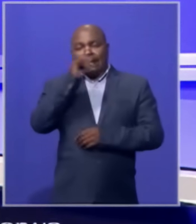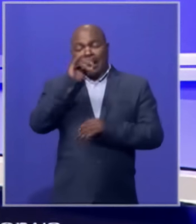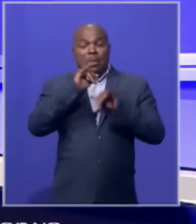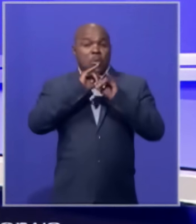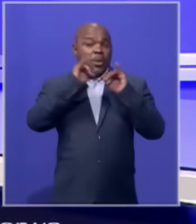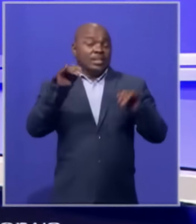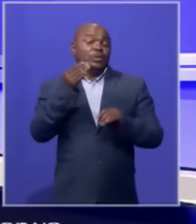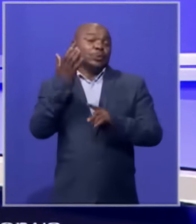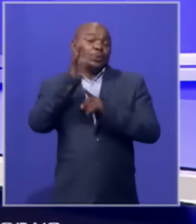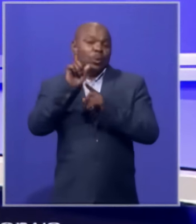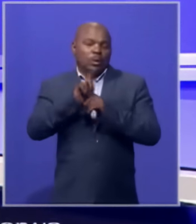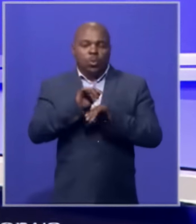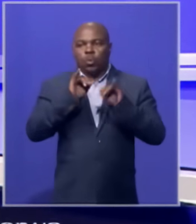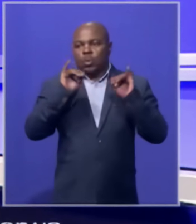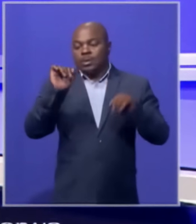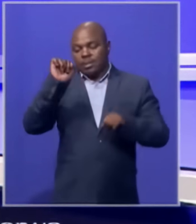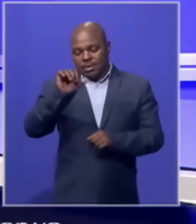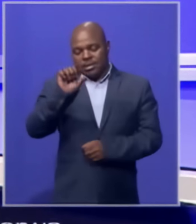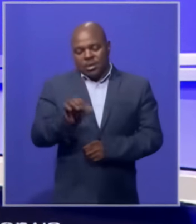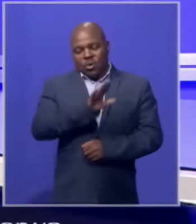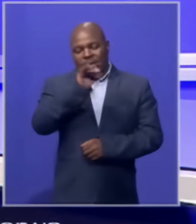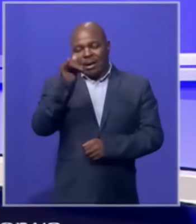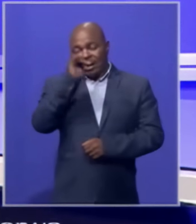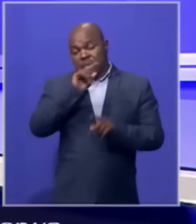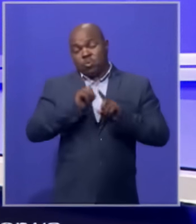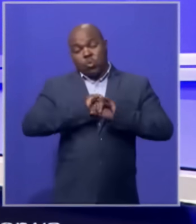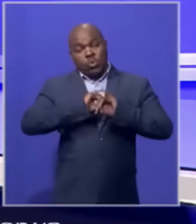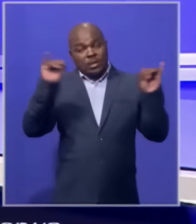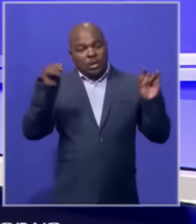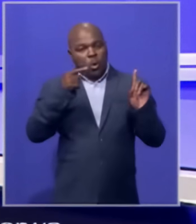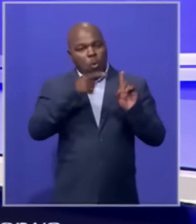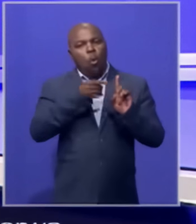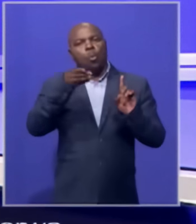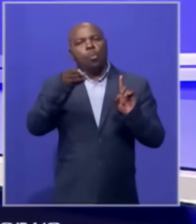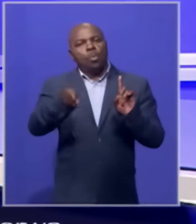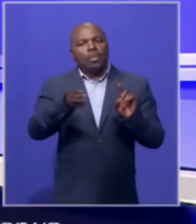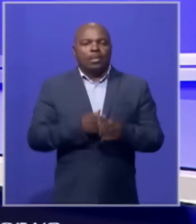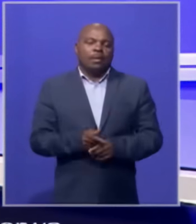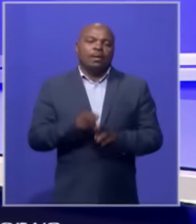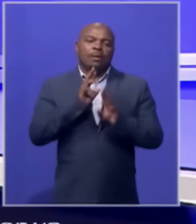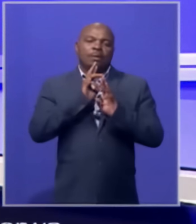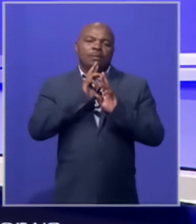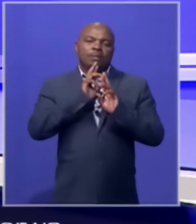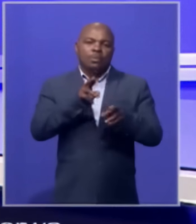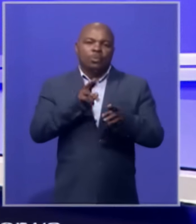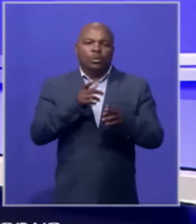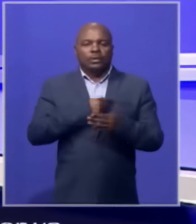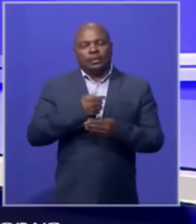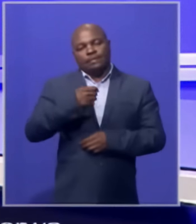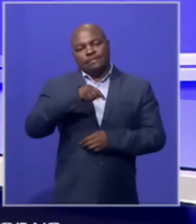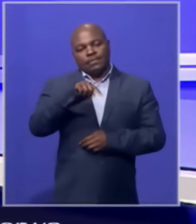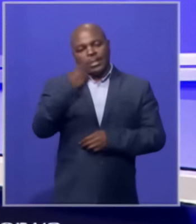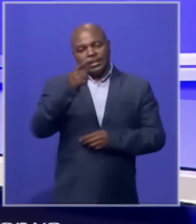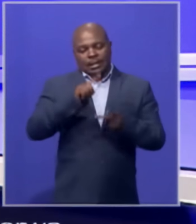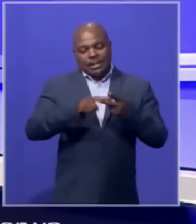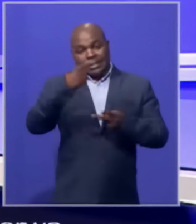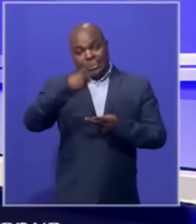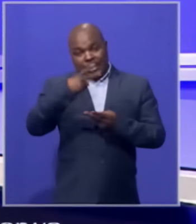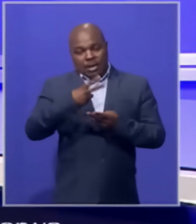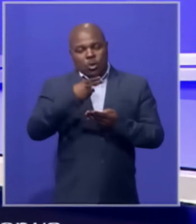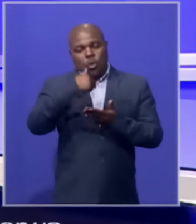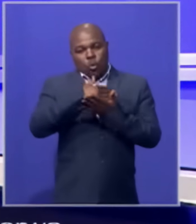gore bosenyi bo ikepetše ka medu ka mononageng. Kachalia a boletše se nakong ya ge a lekolola dipalopalo tša bosenyi tša kotara ya pele le ya bobedi tša